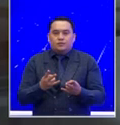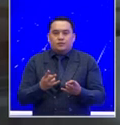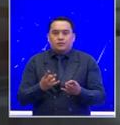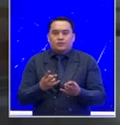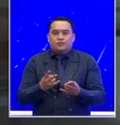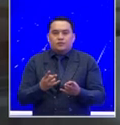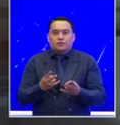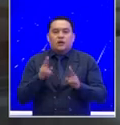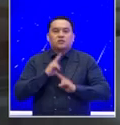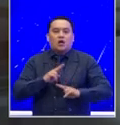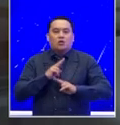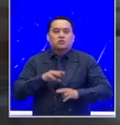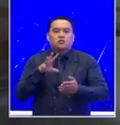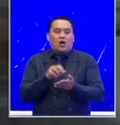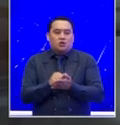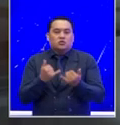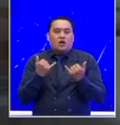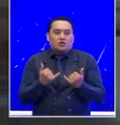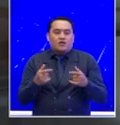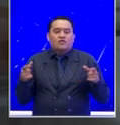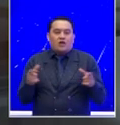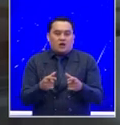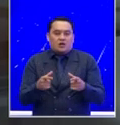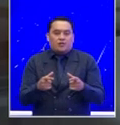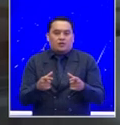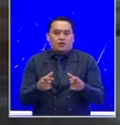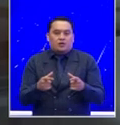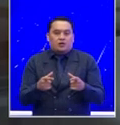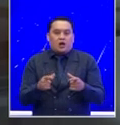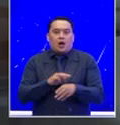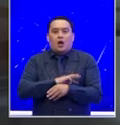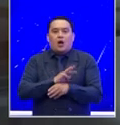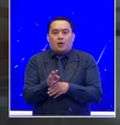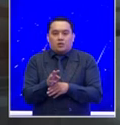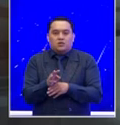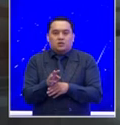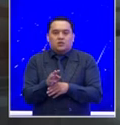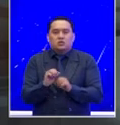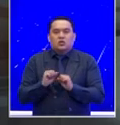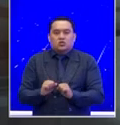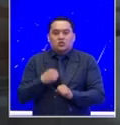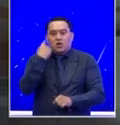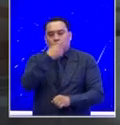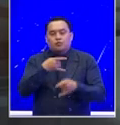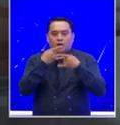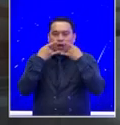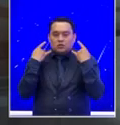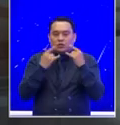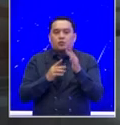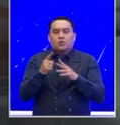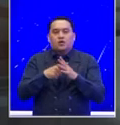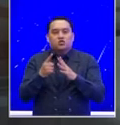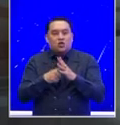своих сотрудников, занятых сейчас в момент карантина, в режиме карантина, обеспечить средствами индивидуальной защиты, масками,